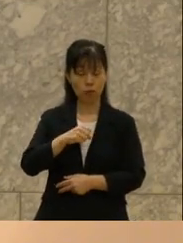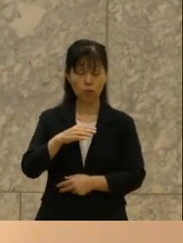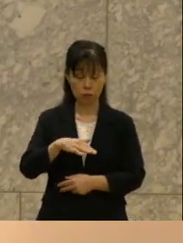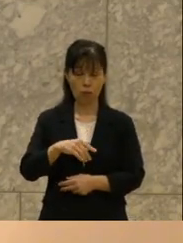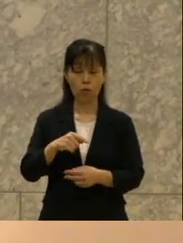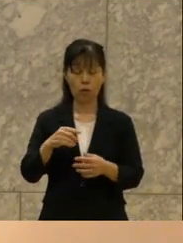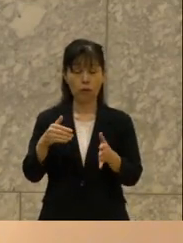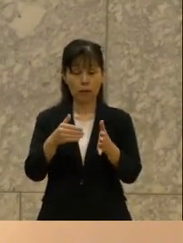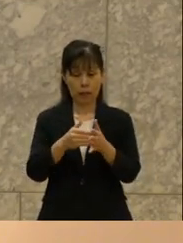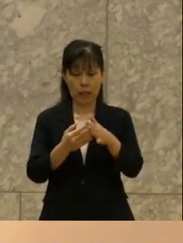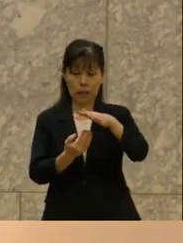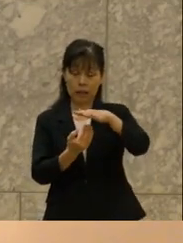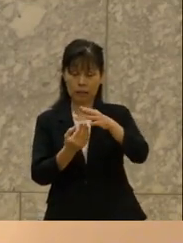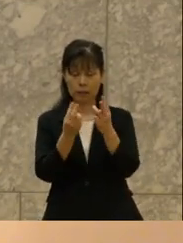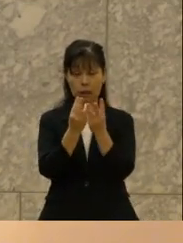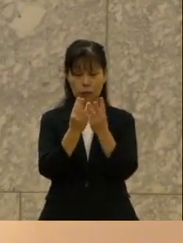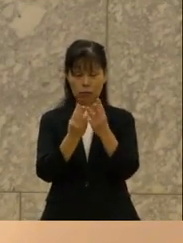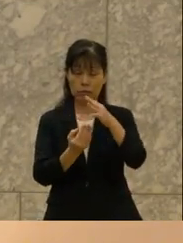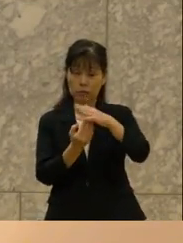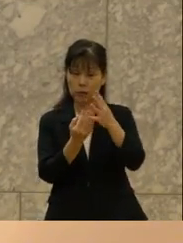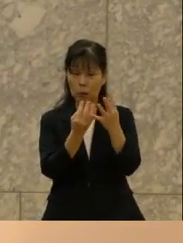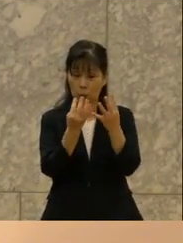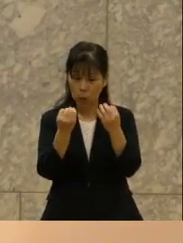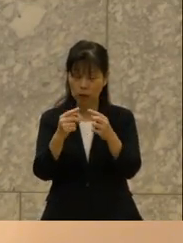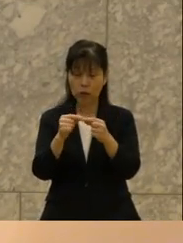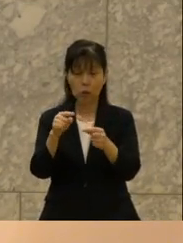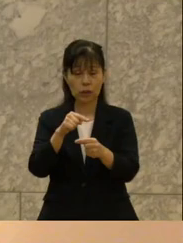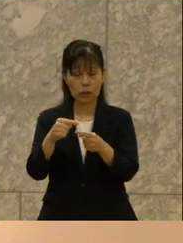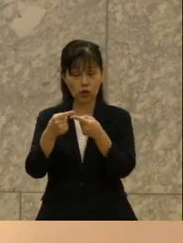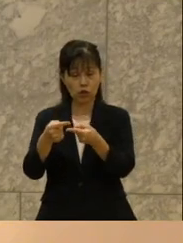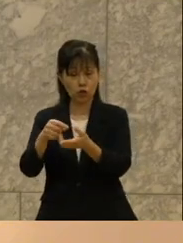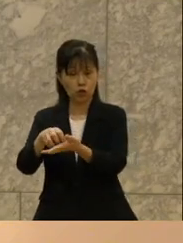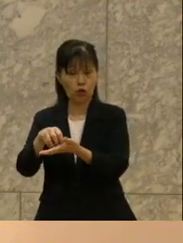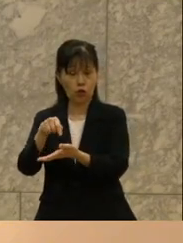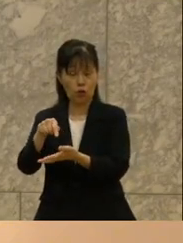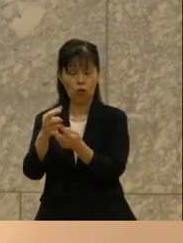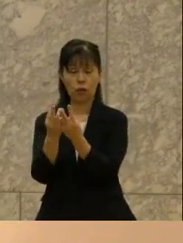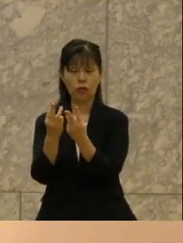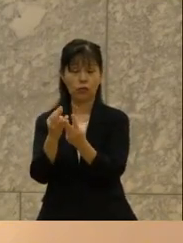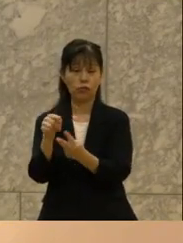最多の日本人入賞数です